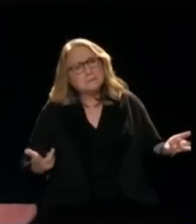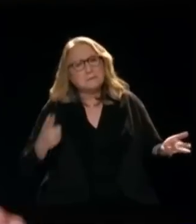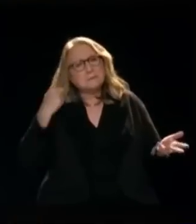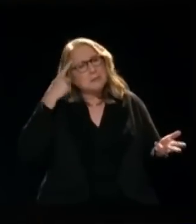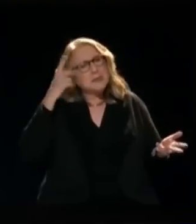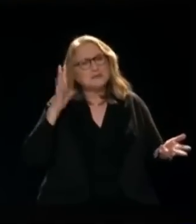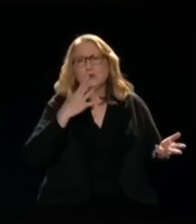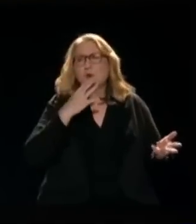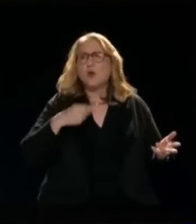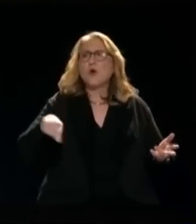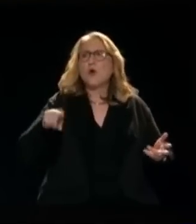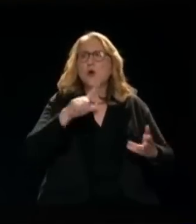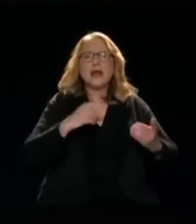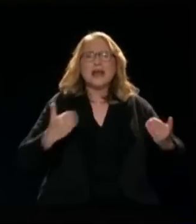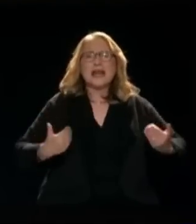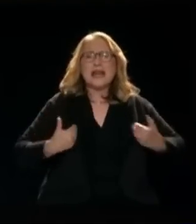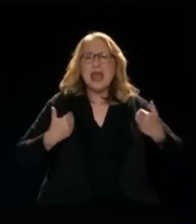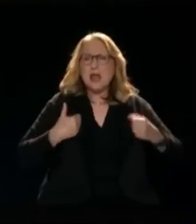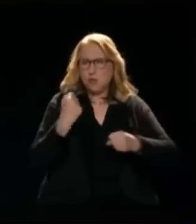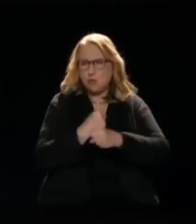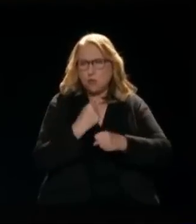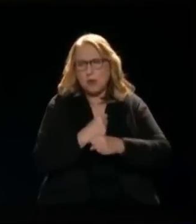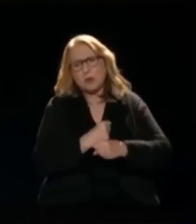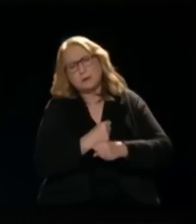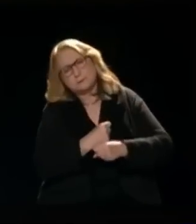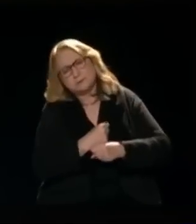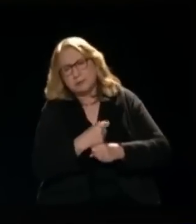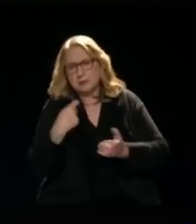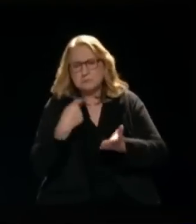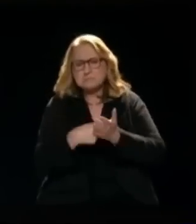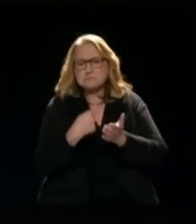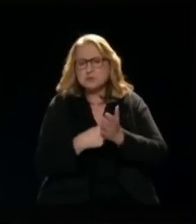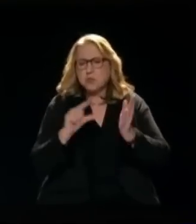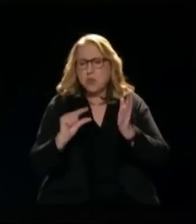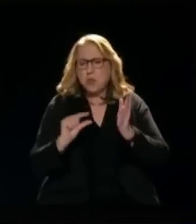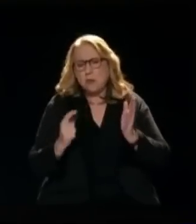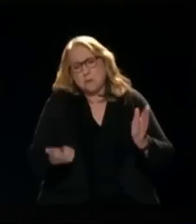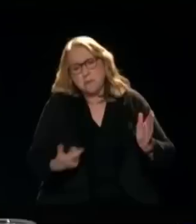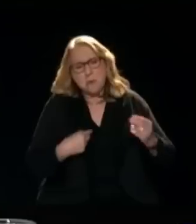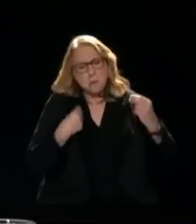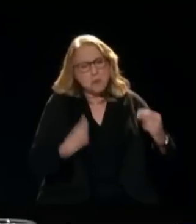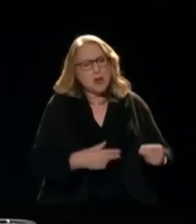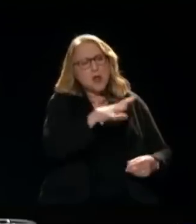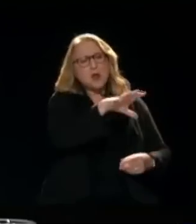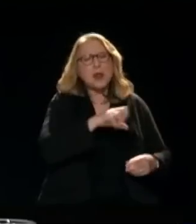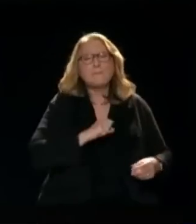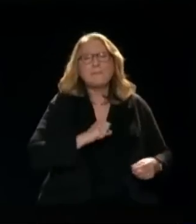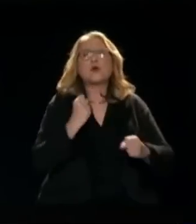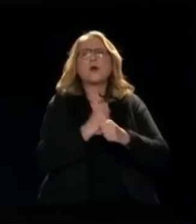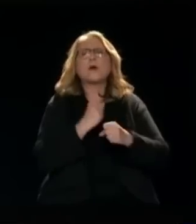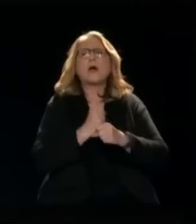νέοι δεν θέλουν να πάνε για δουλειά, οι μισθοί είναι χαμηλοί, προτιμούν να μείνουμε εγώ το επίδομα. Εγώ δεν έχω τέτοια εμπειρία. Με